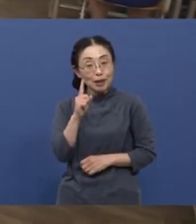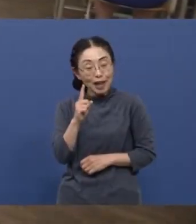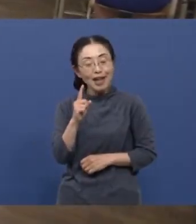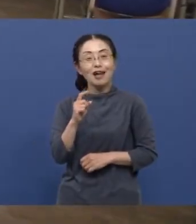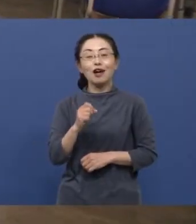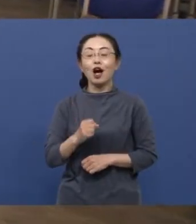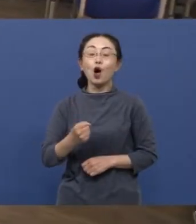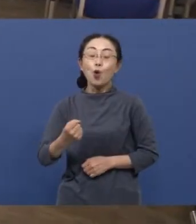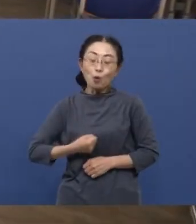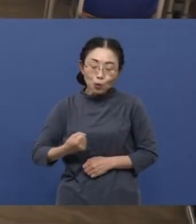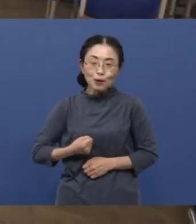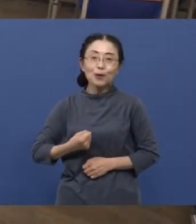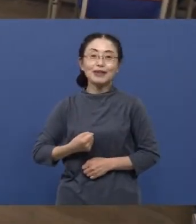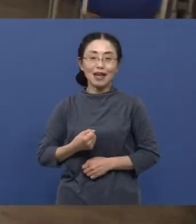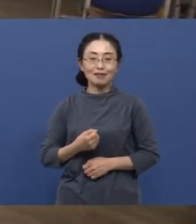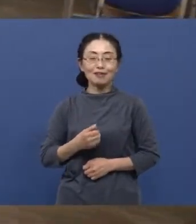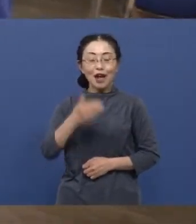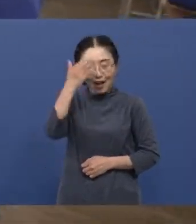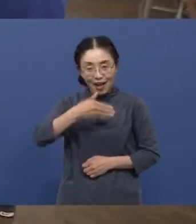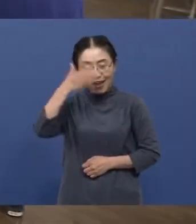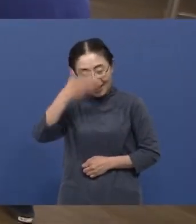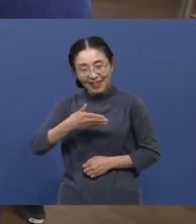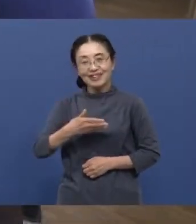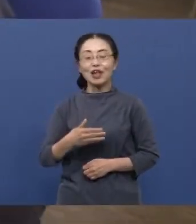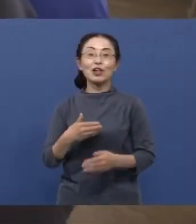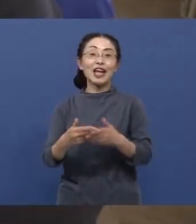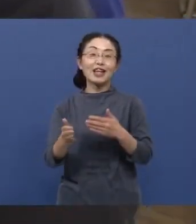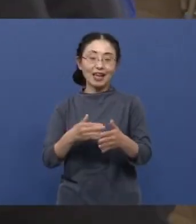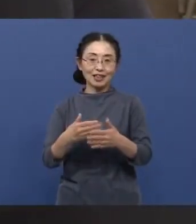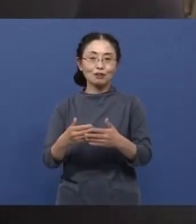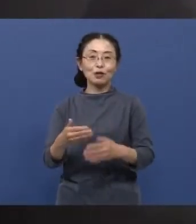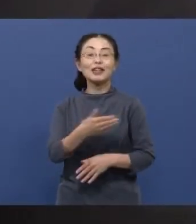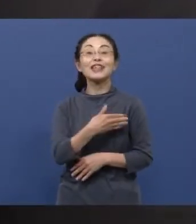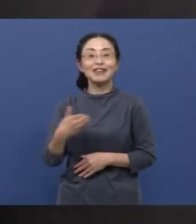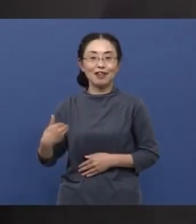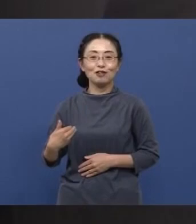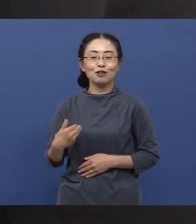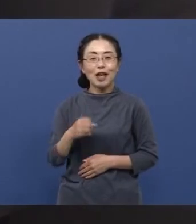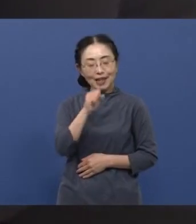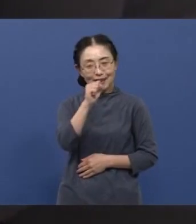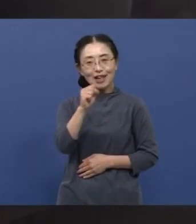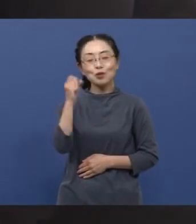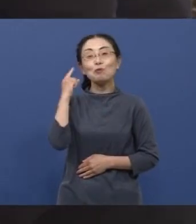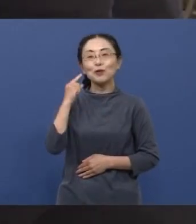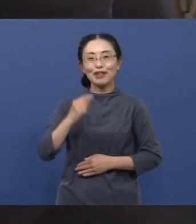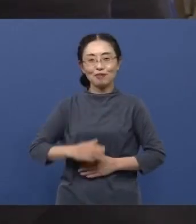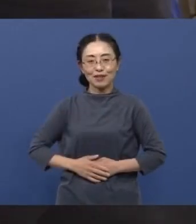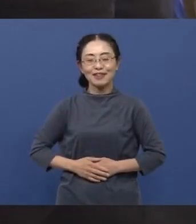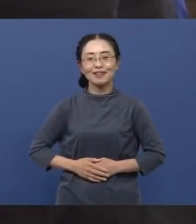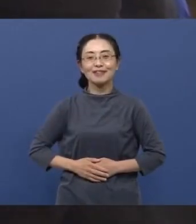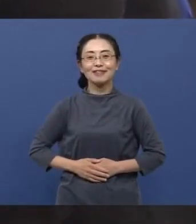て、あ、面白いなってすごく自分の経験にもなったので、とてもいいなと思っています。